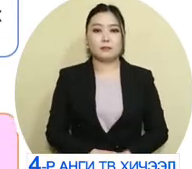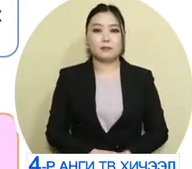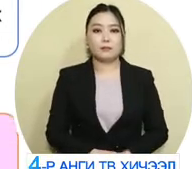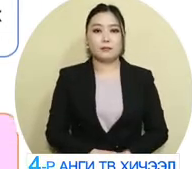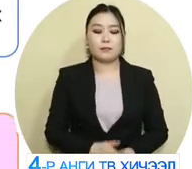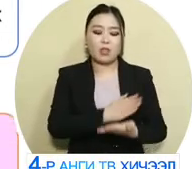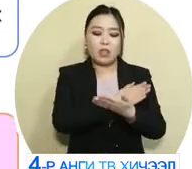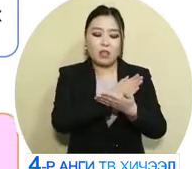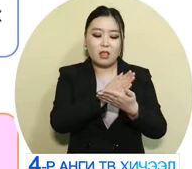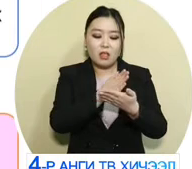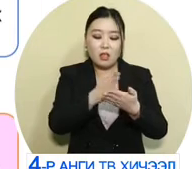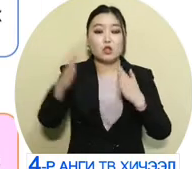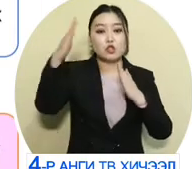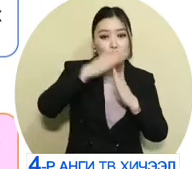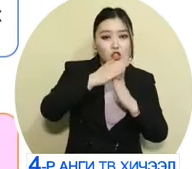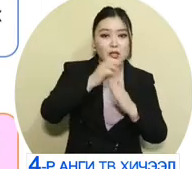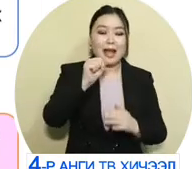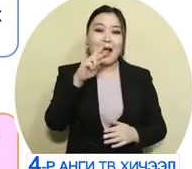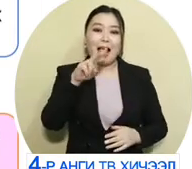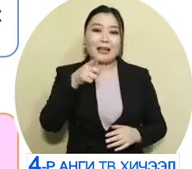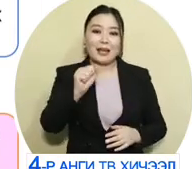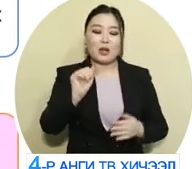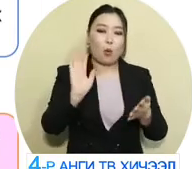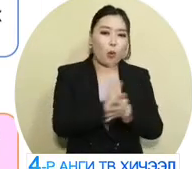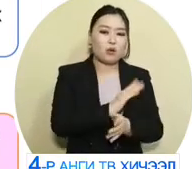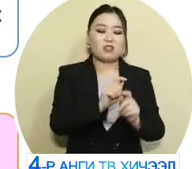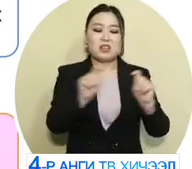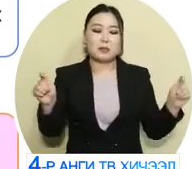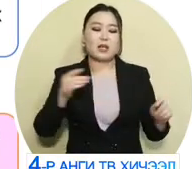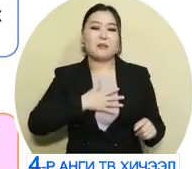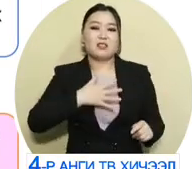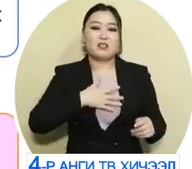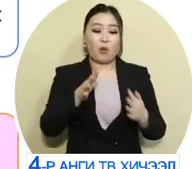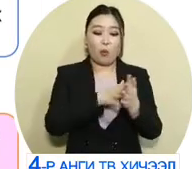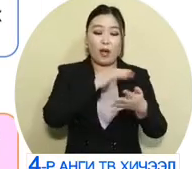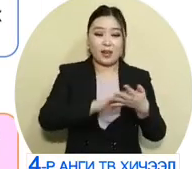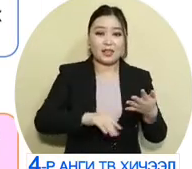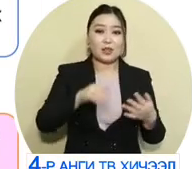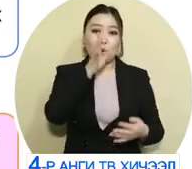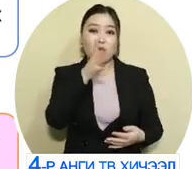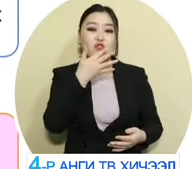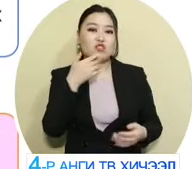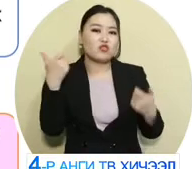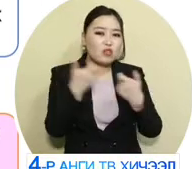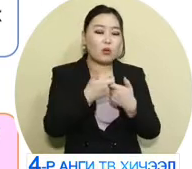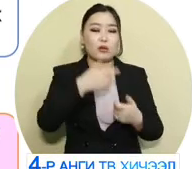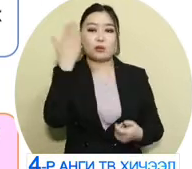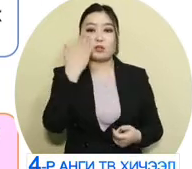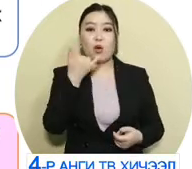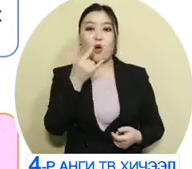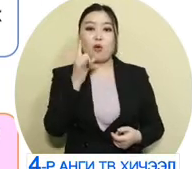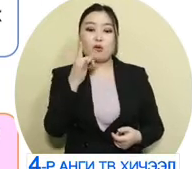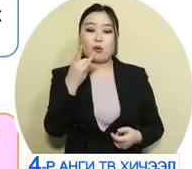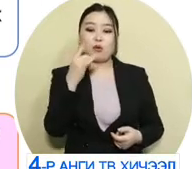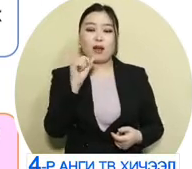Зогсолт, аялга, хурд, химжээ, амьсгалын хуваарлалт, дууны өнгийг тохируулан уншихыг уран унших гэдэг юм байна.